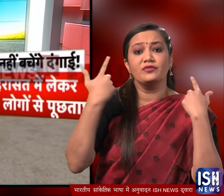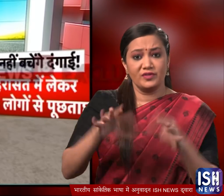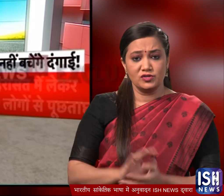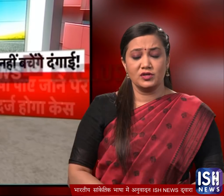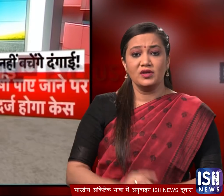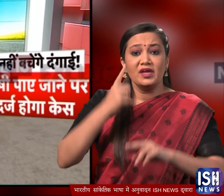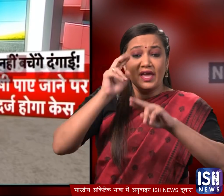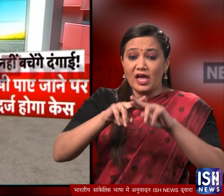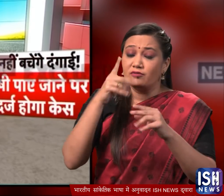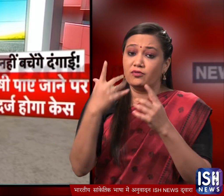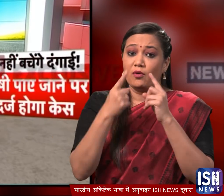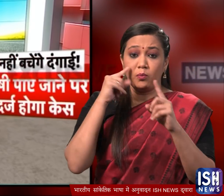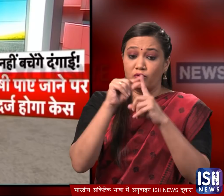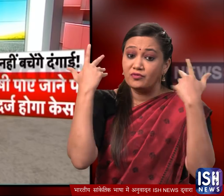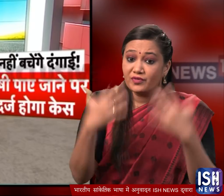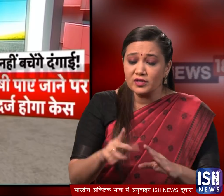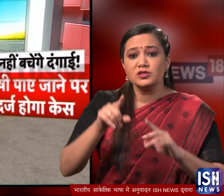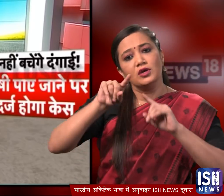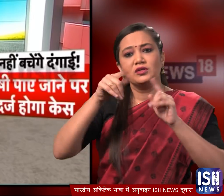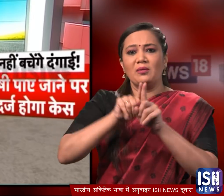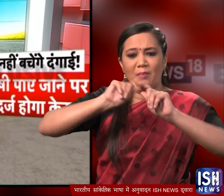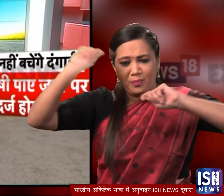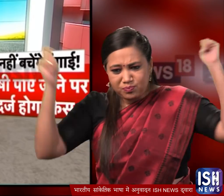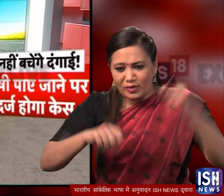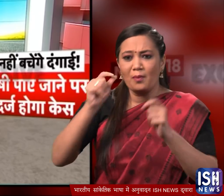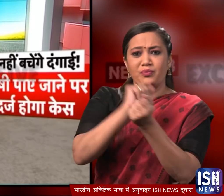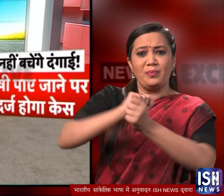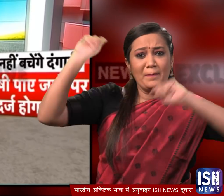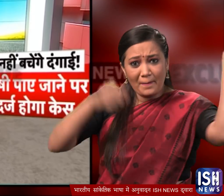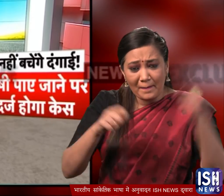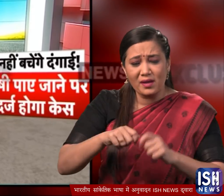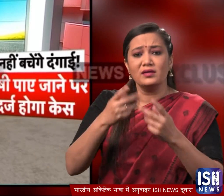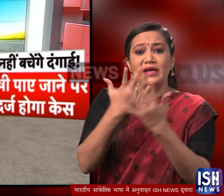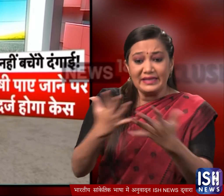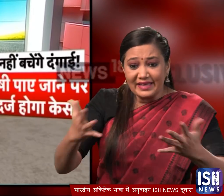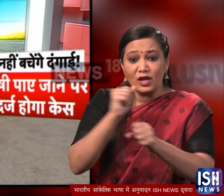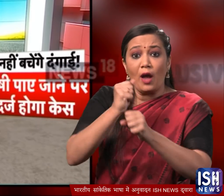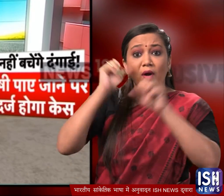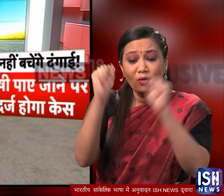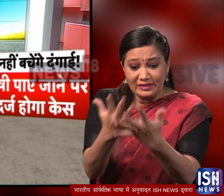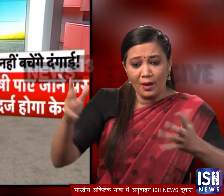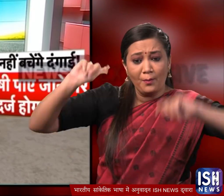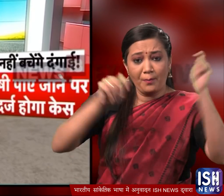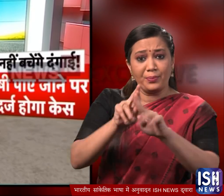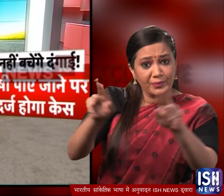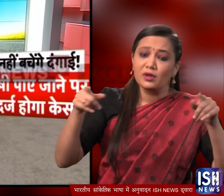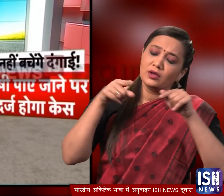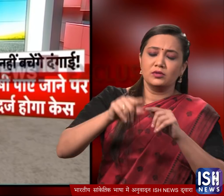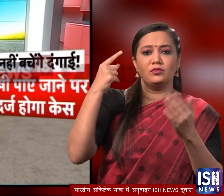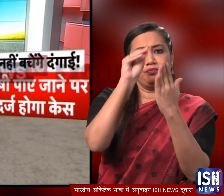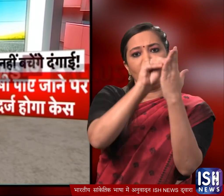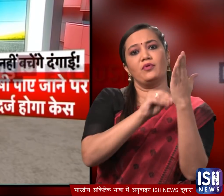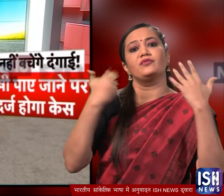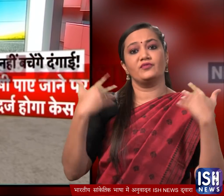खबर है कि जांच में दोषी पाए जाने पर उन सभी के खिलाफ दंगा करने, पुलिस पर हमला और सरकारी संपत्ति को नुकसान पहुंचाने का मामला दर्ज